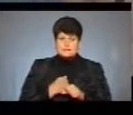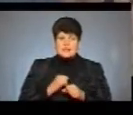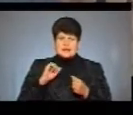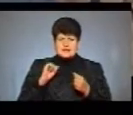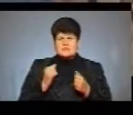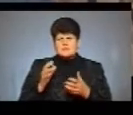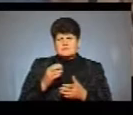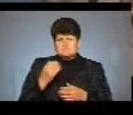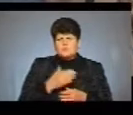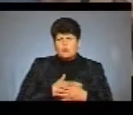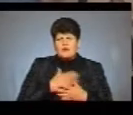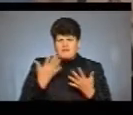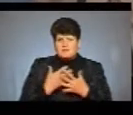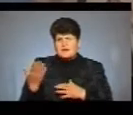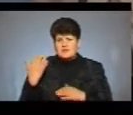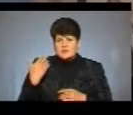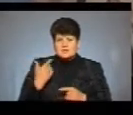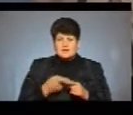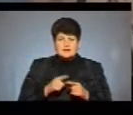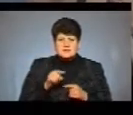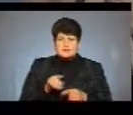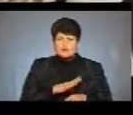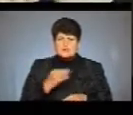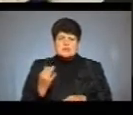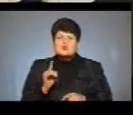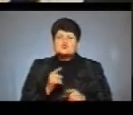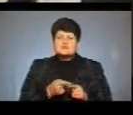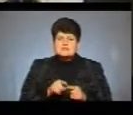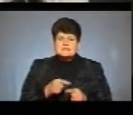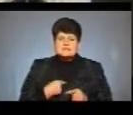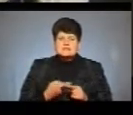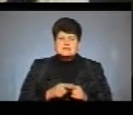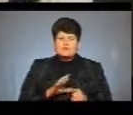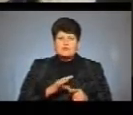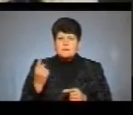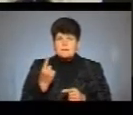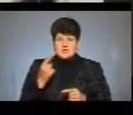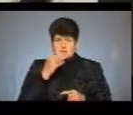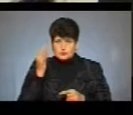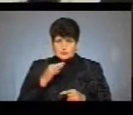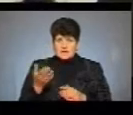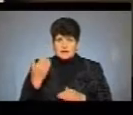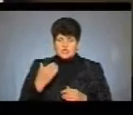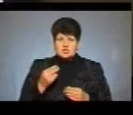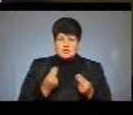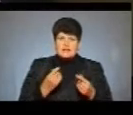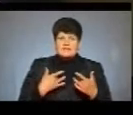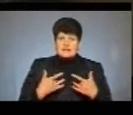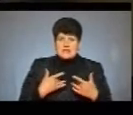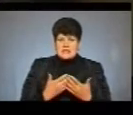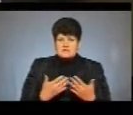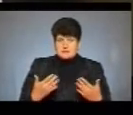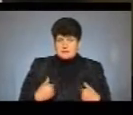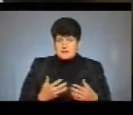того, але якби завжди було цікаво, що це. Це був мій перший досвід, до того я тільки грала у театральних виставах. Мені,